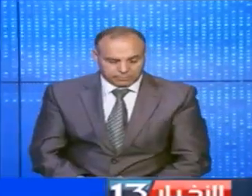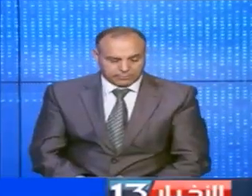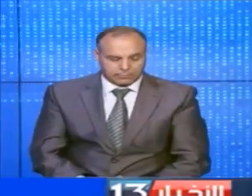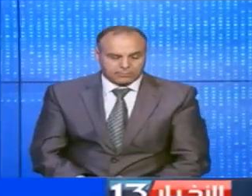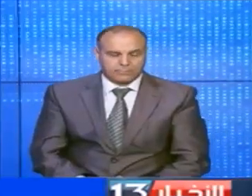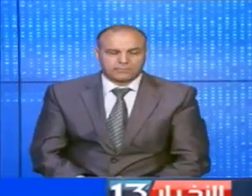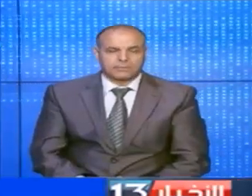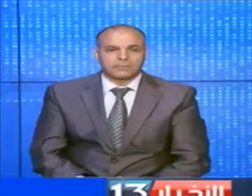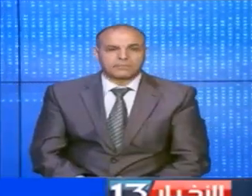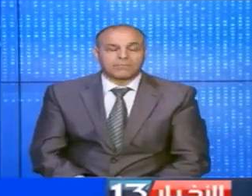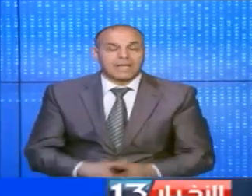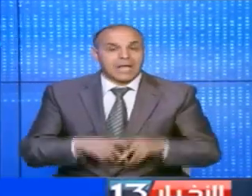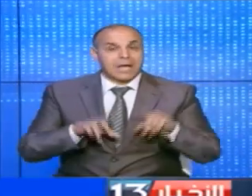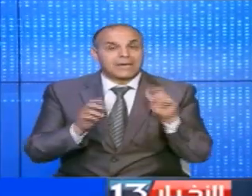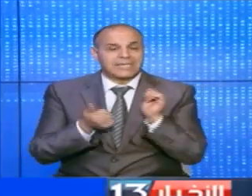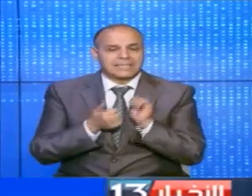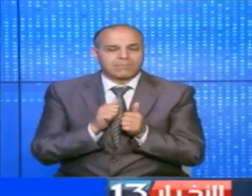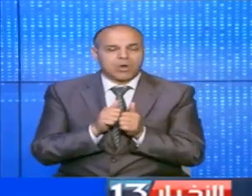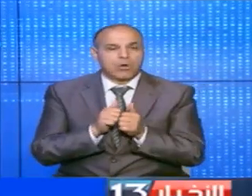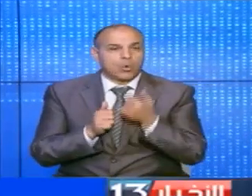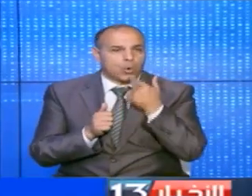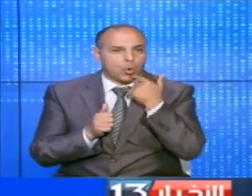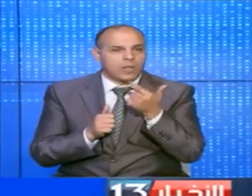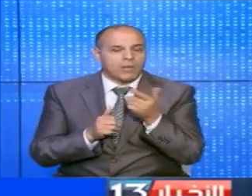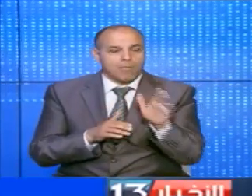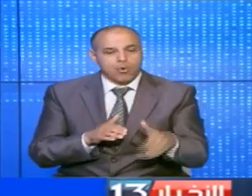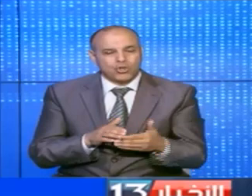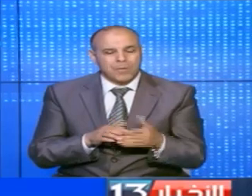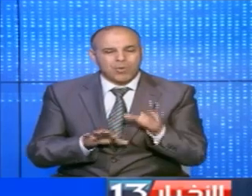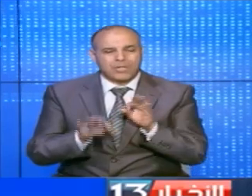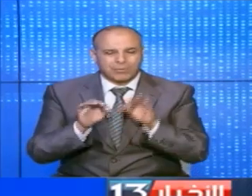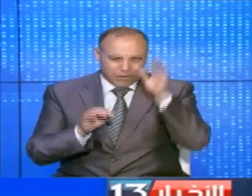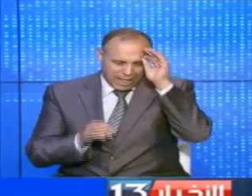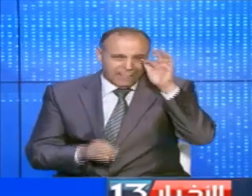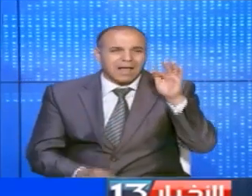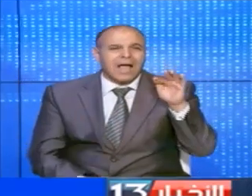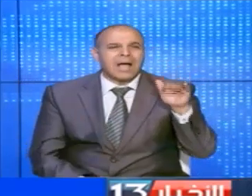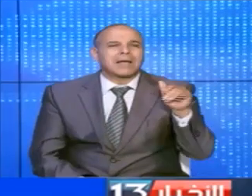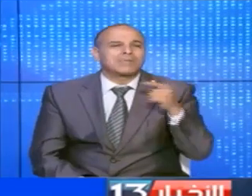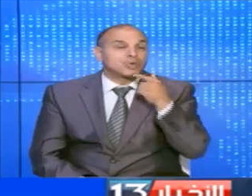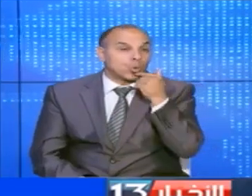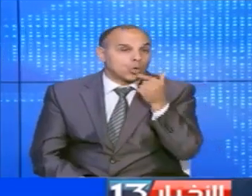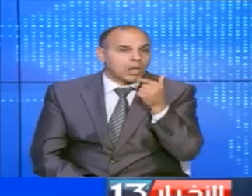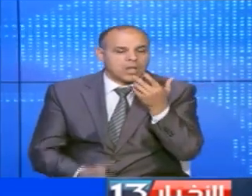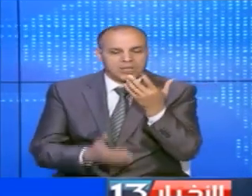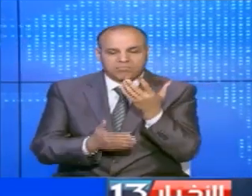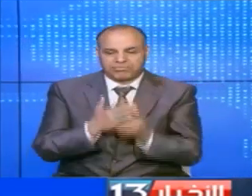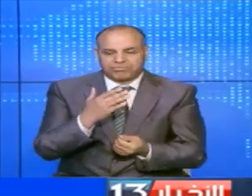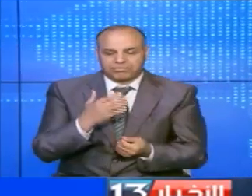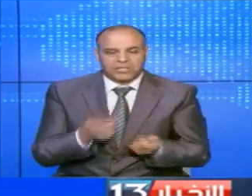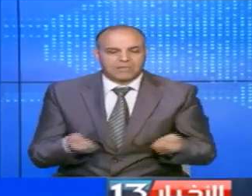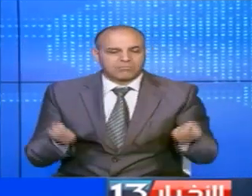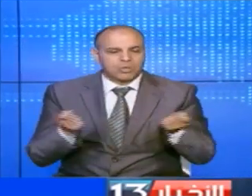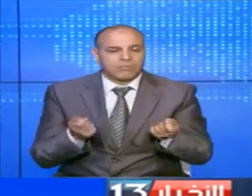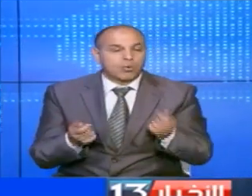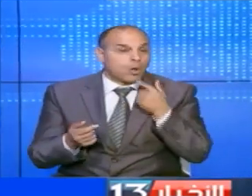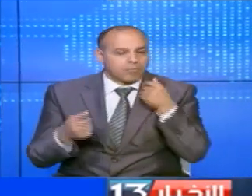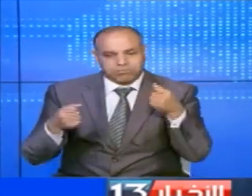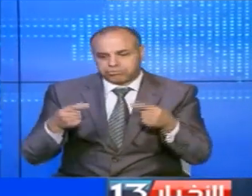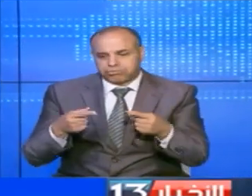في اخبار الرياضه سيكون مهاجم المنتخب طه ياسين الخنيسي عن المواجهه المرتقبه